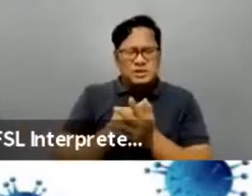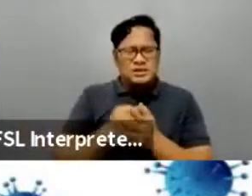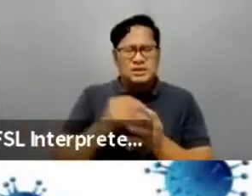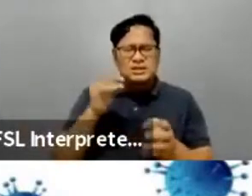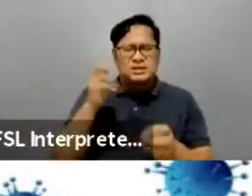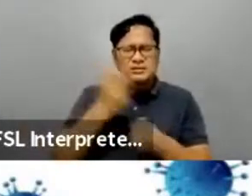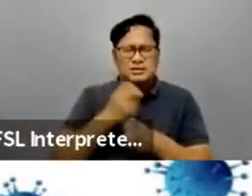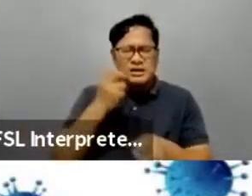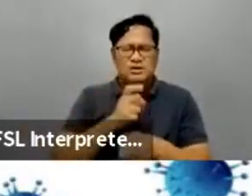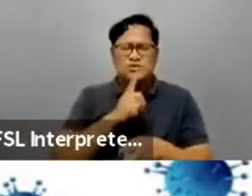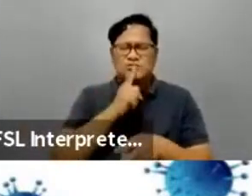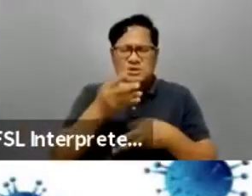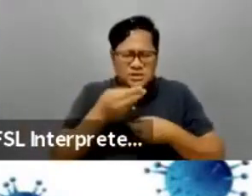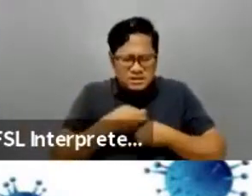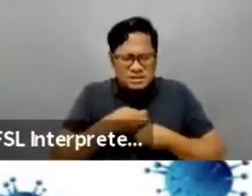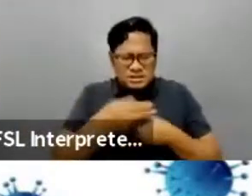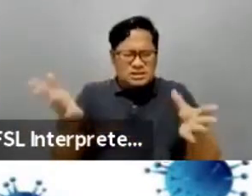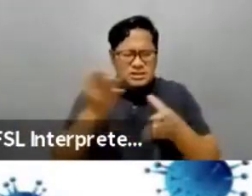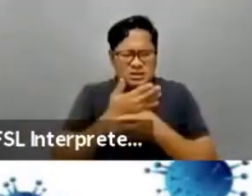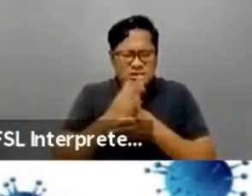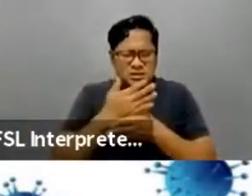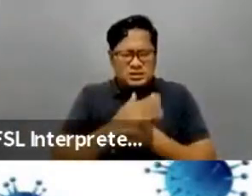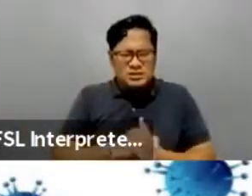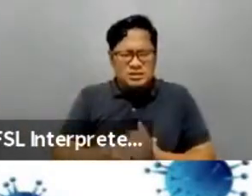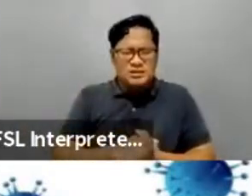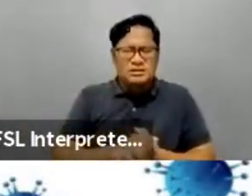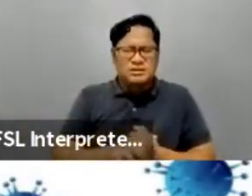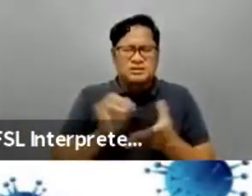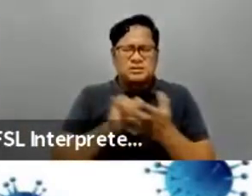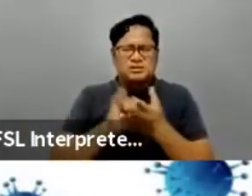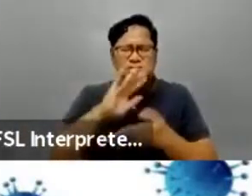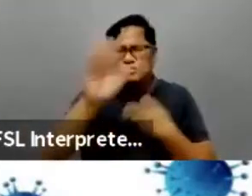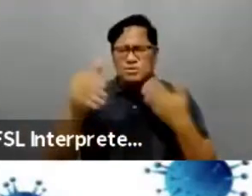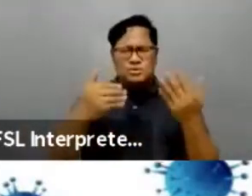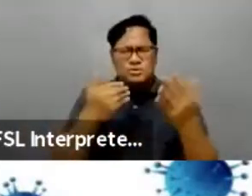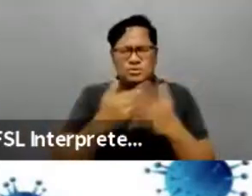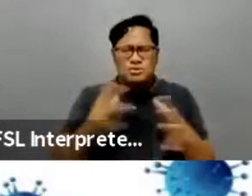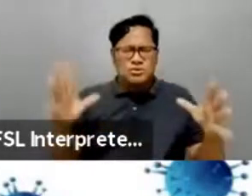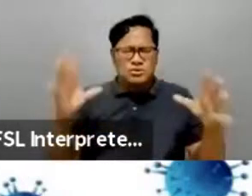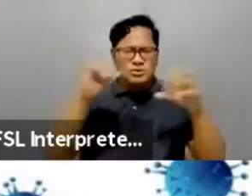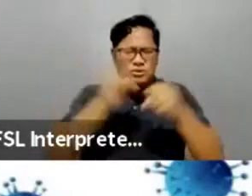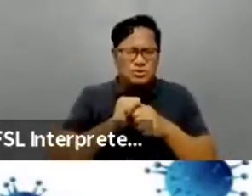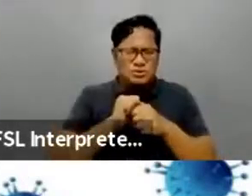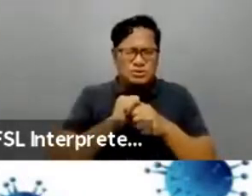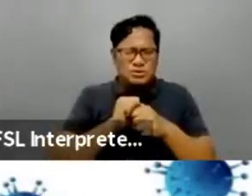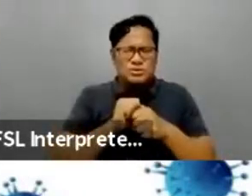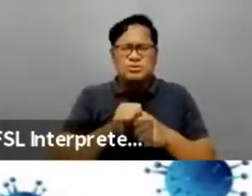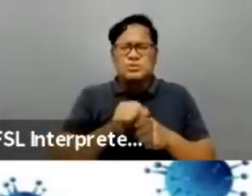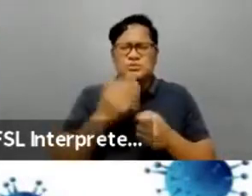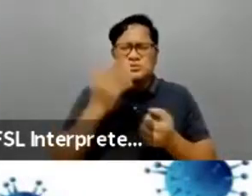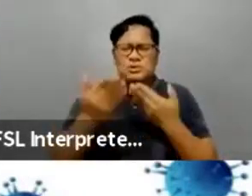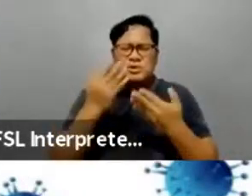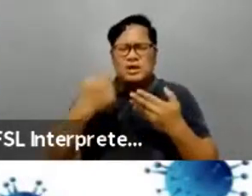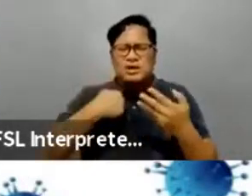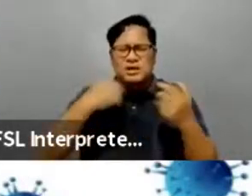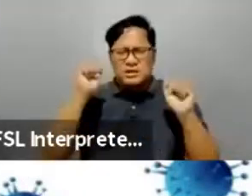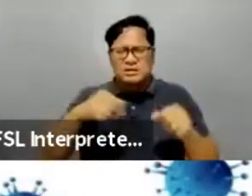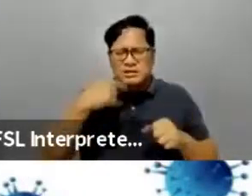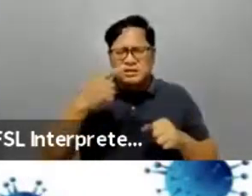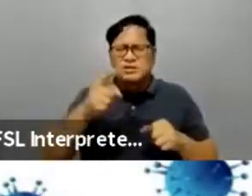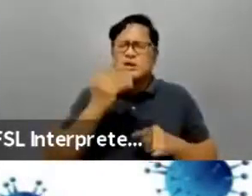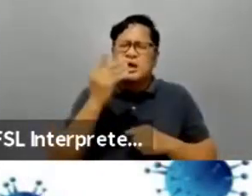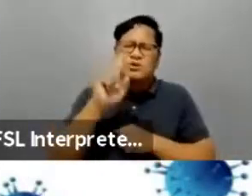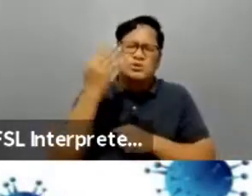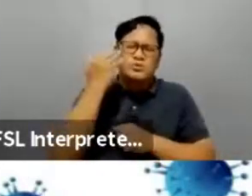ng distribution. So yan ang mga nangyaring siguro masasabi natin